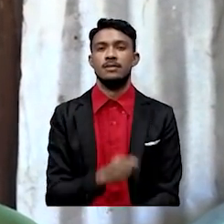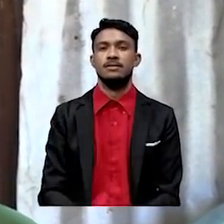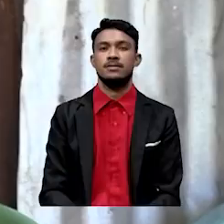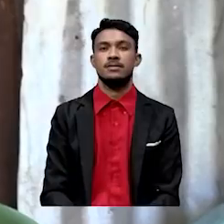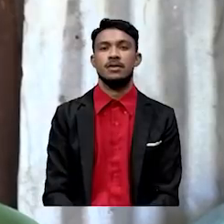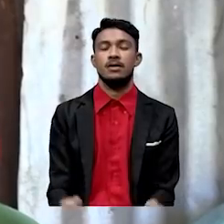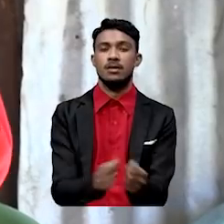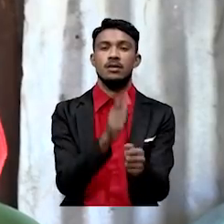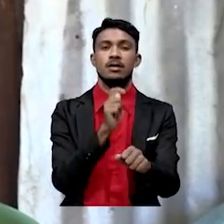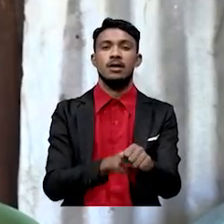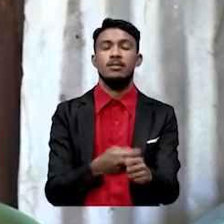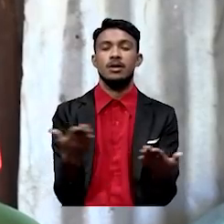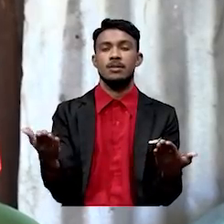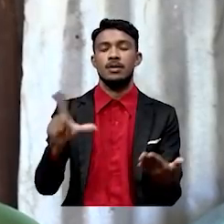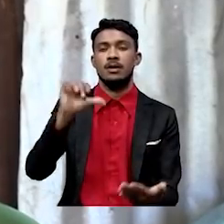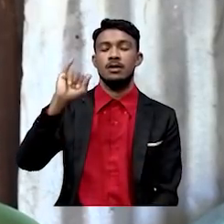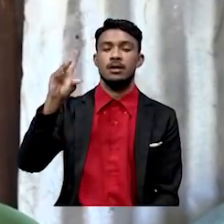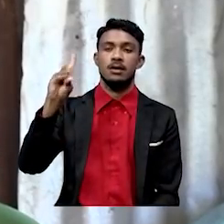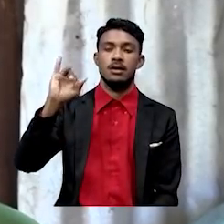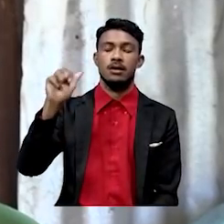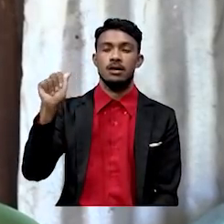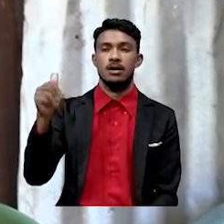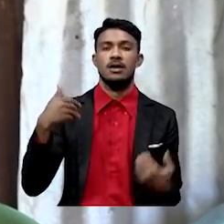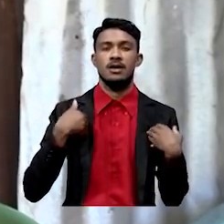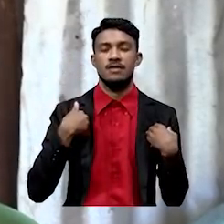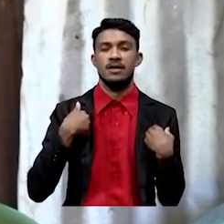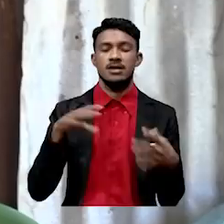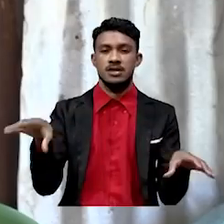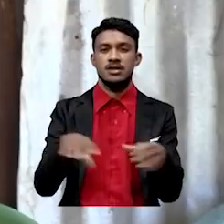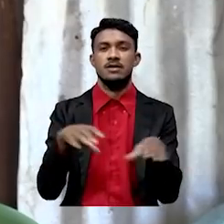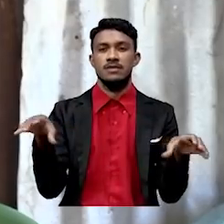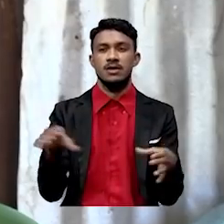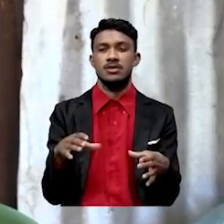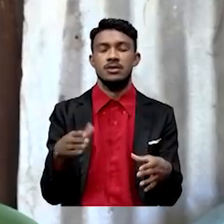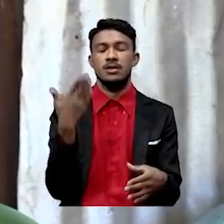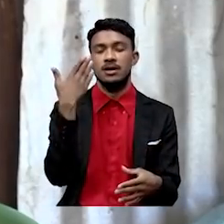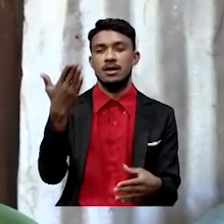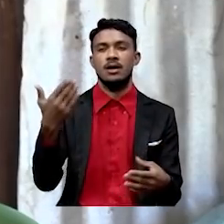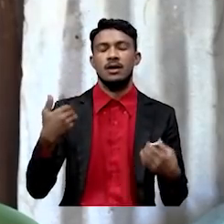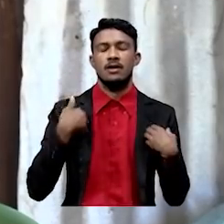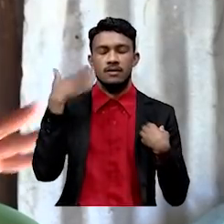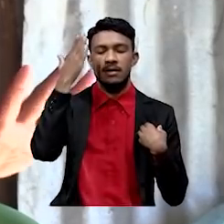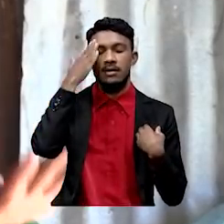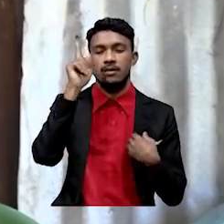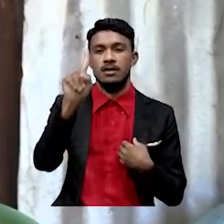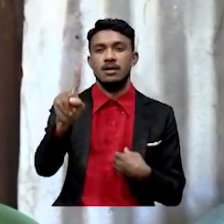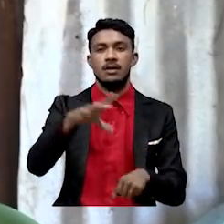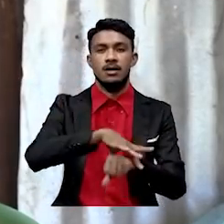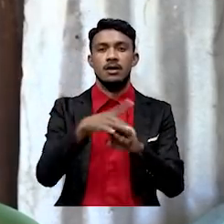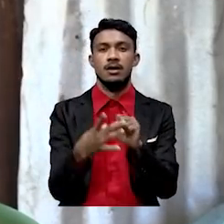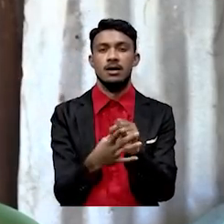Ko posisang lebe mana Lidia ia hanya sa trabalhador domestika. Nya ia hanoi ida katak. Rai dan